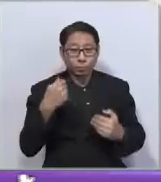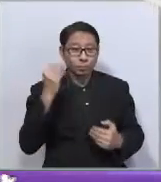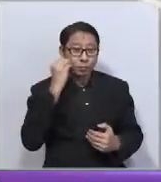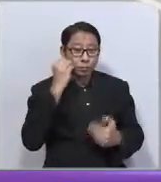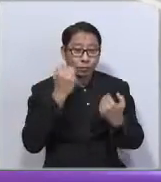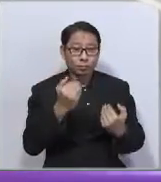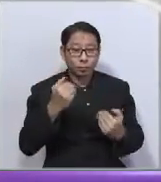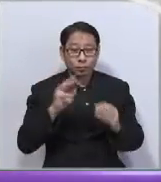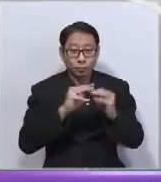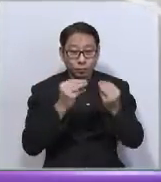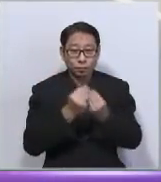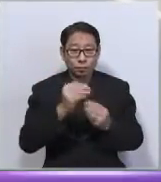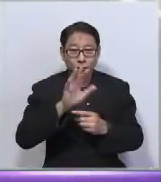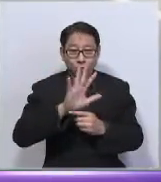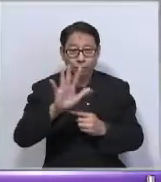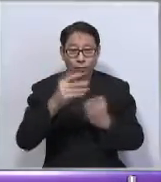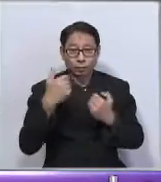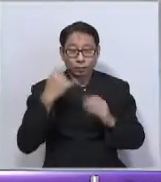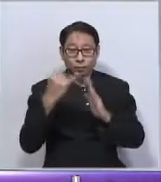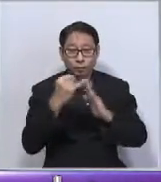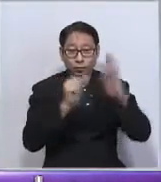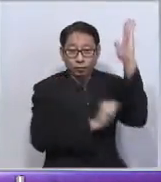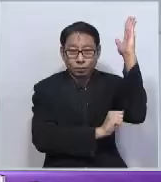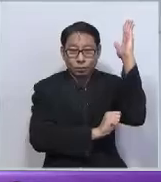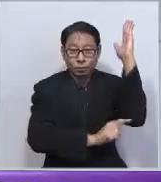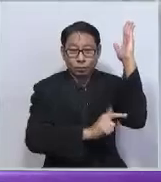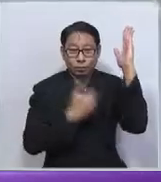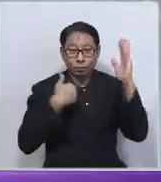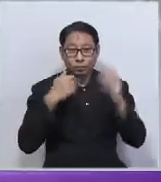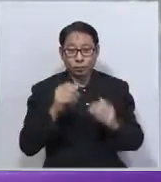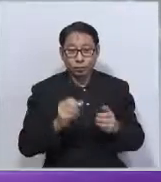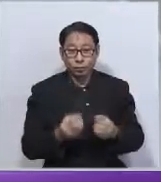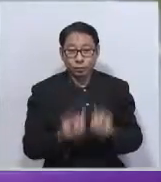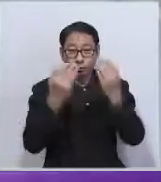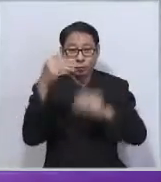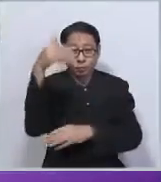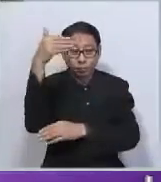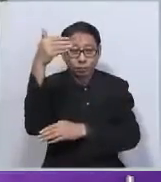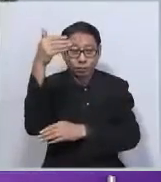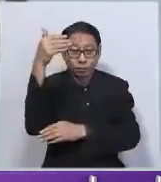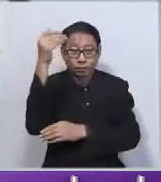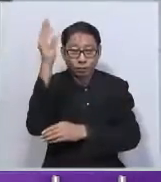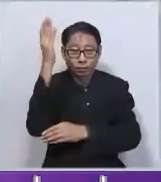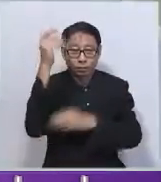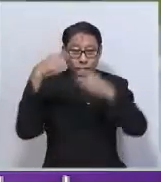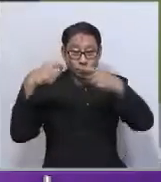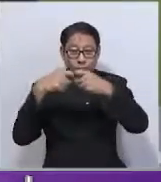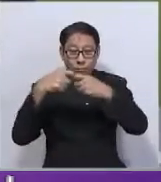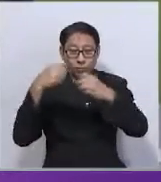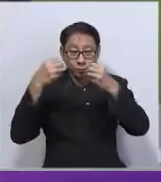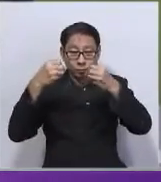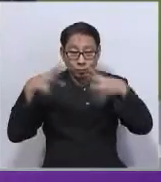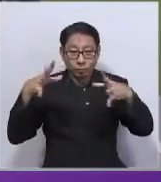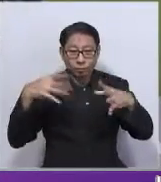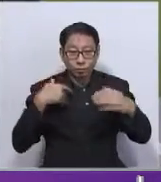ลหมู่ที่5ตำบลกาบังอำเภอกาบังจังหวัดยะลาแรงระเบิดทำให้เสาไฟฟ้าได้รับความเสียหาย1ต้นนะคะต่อม